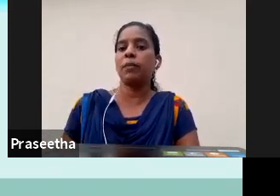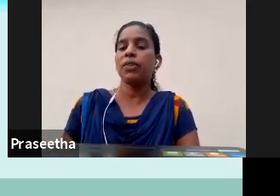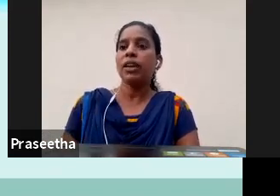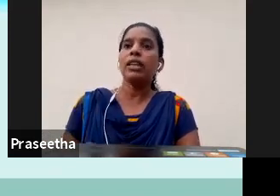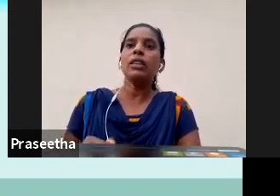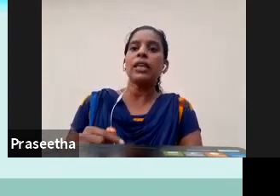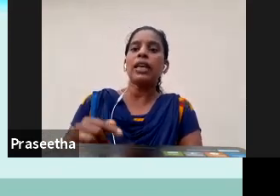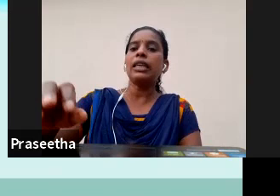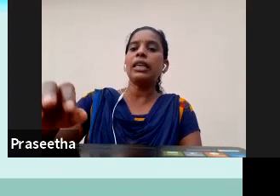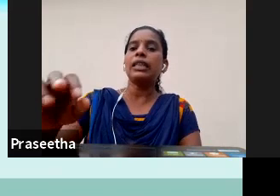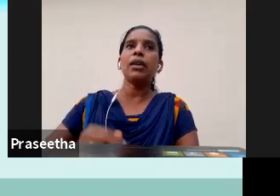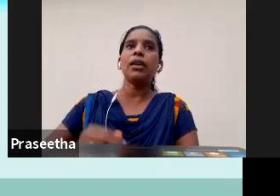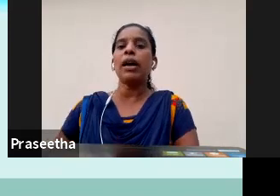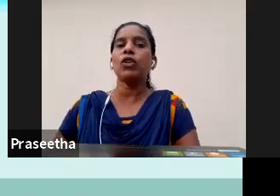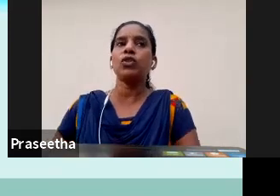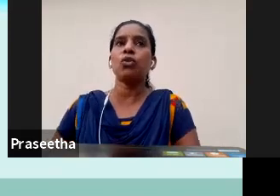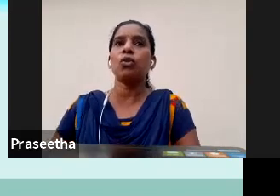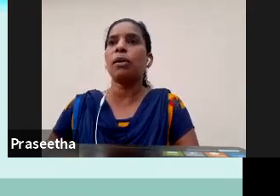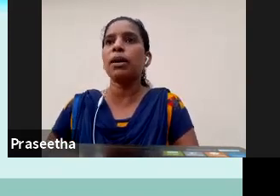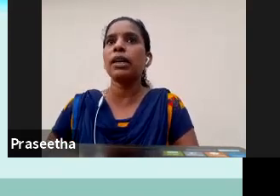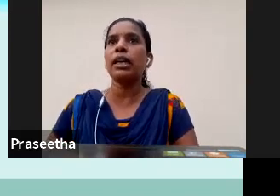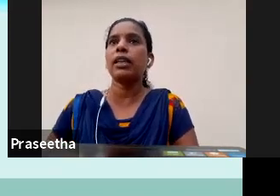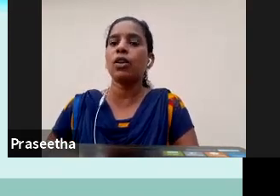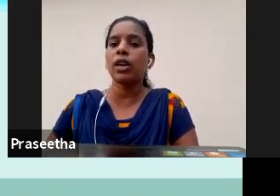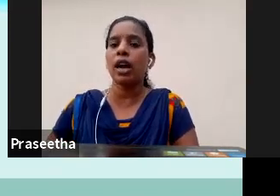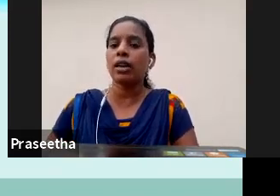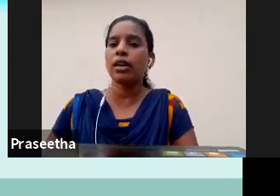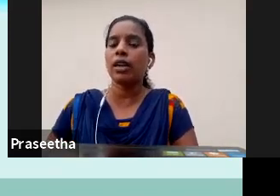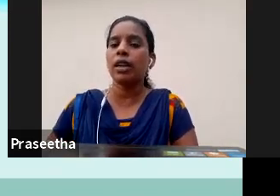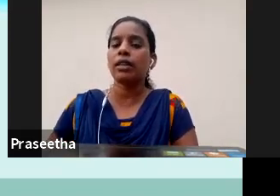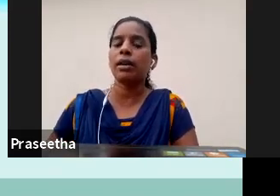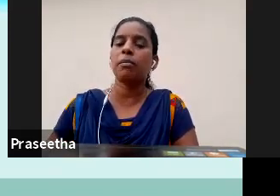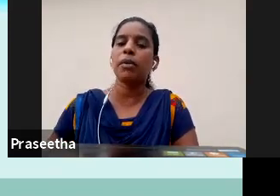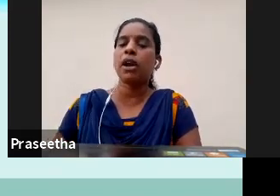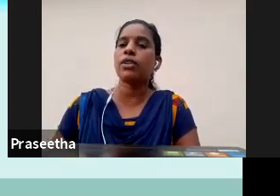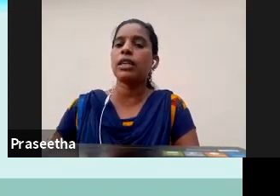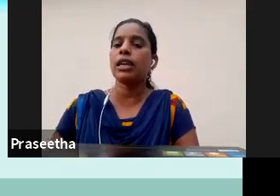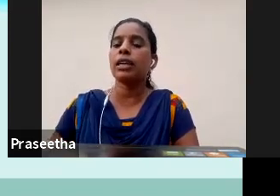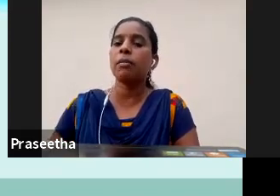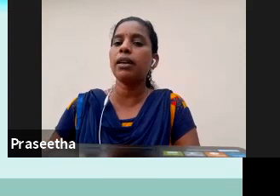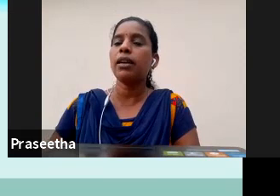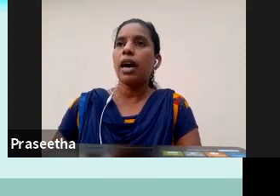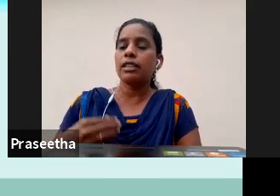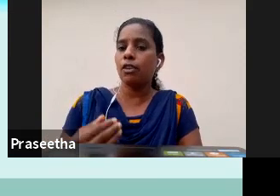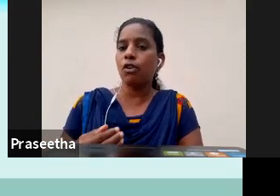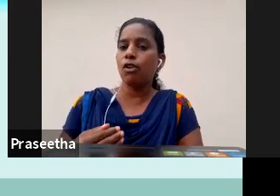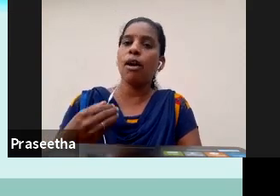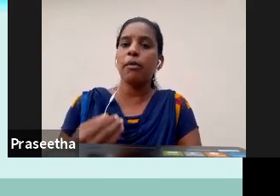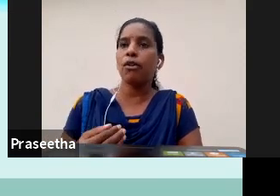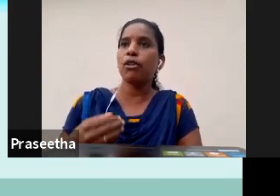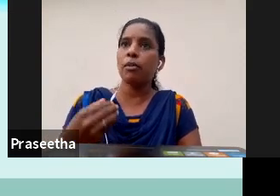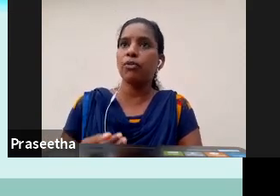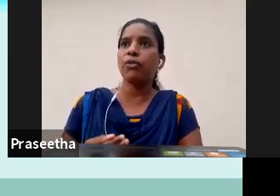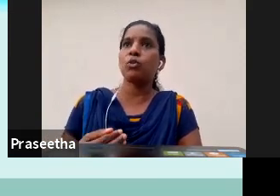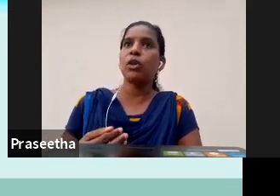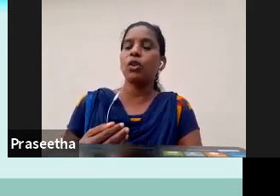പീപ്പിൾ എന്ന് പറഞ്ഞാല്, നമ്മളിപ്പോ ആലോചിച്ച് നോക്കൂ, നമുക്ക് എന്തെങ്കിലും ഒരു ആഗ്രഹം ഉണ്ടെങ്കിൽ, നമുക്കൊരു ആവശ്യം ഉണ്ടെങ്കിൽ, നമ്മള് അച്ഛനോടോ